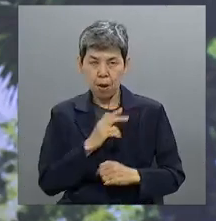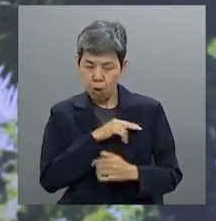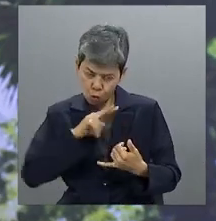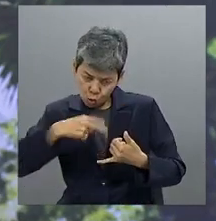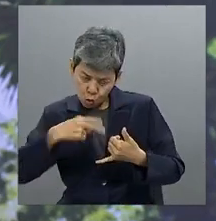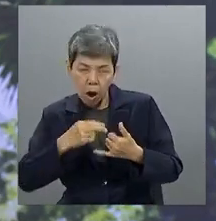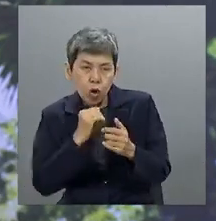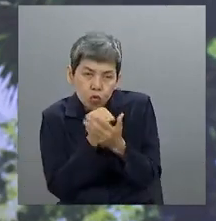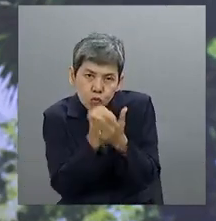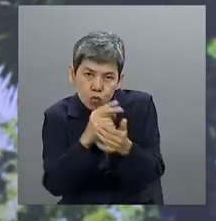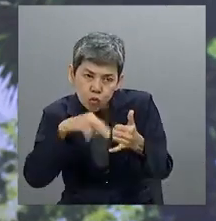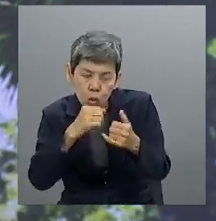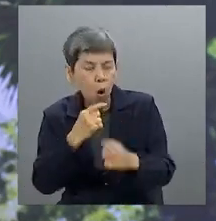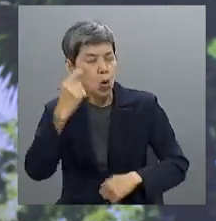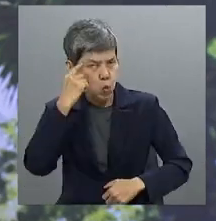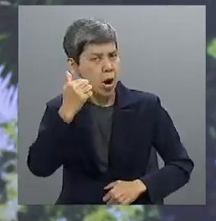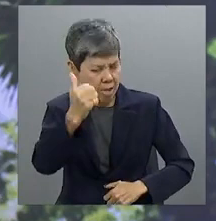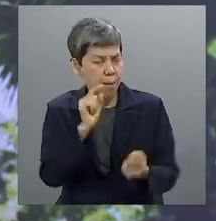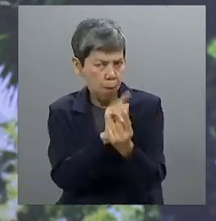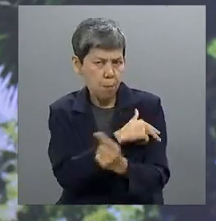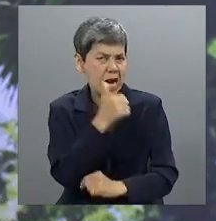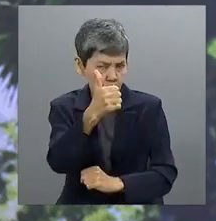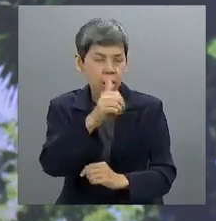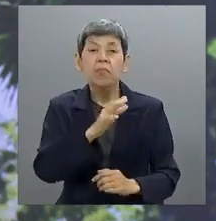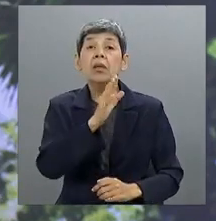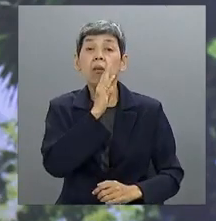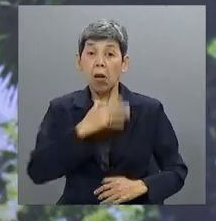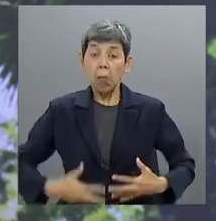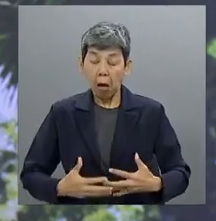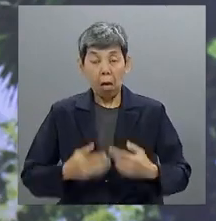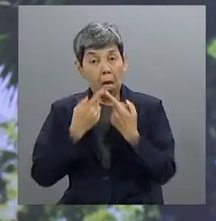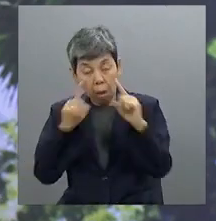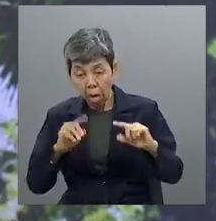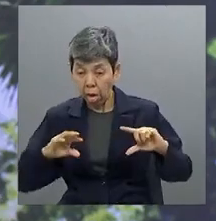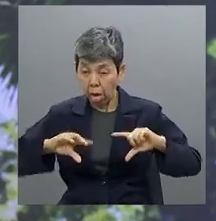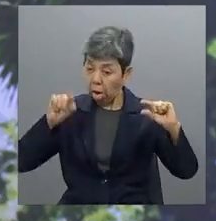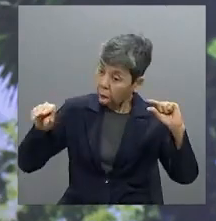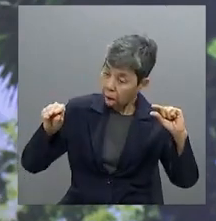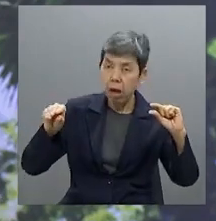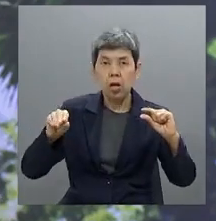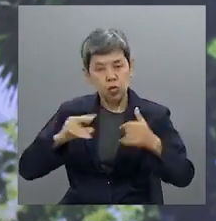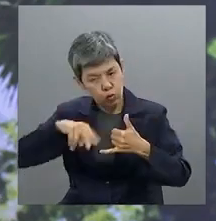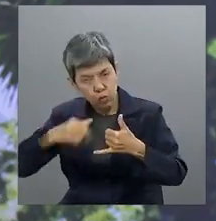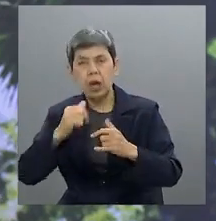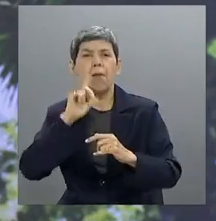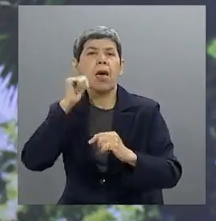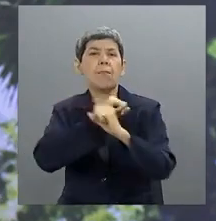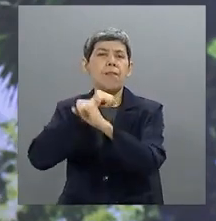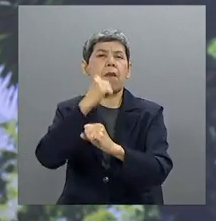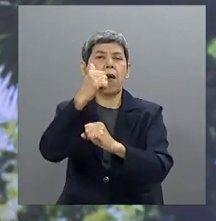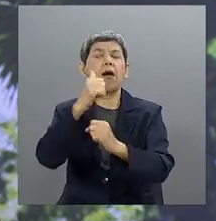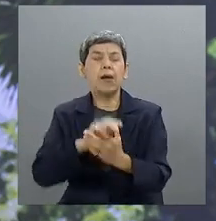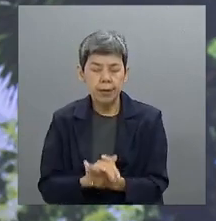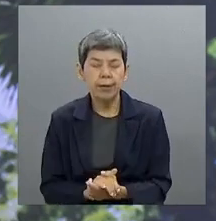ก็ยิ่งรู้เร็วก็ยิ่งดีรวมถึงถ้าเจอว่าเป็นการตั้งครรภ์ที่ผิดปกติเนี่ยการรักษาเร็วก็จะปลอดภัยกับคุณแม่มากที่สุดแล้วก็ใน